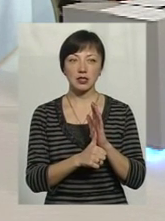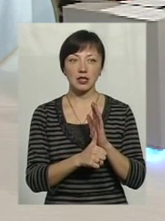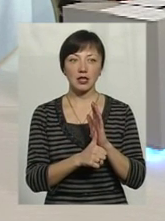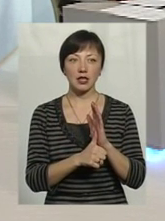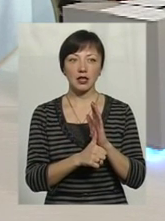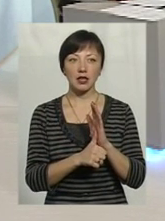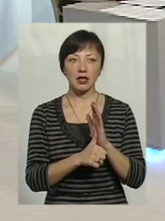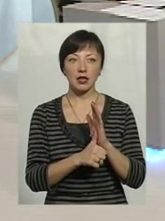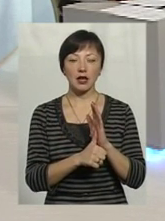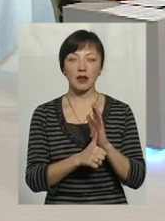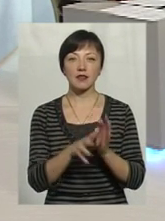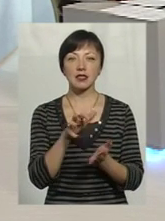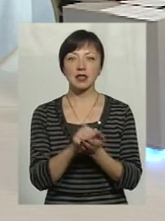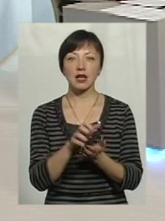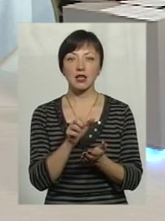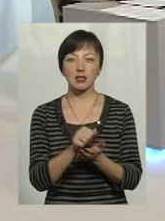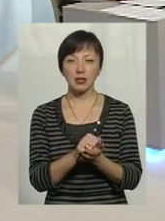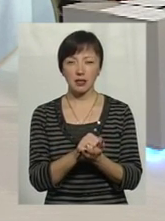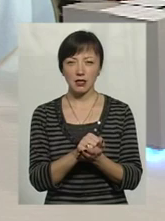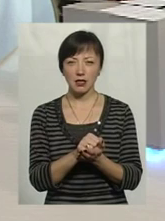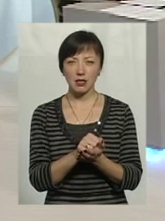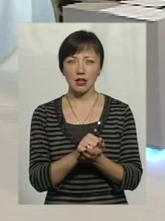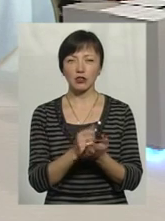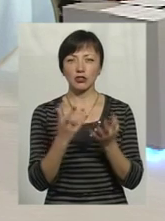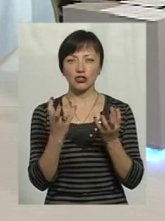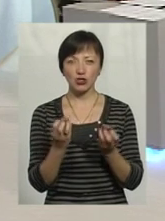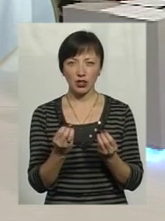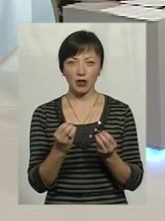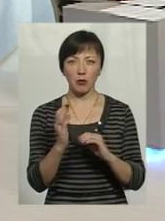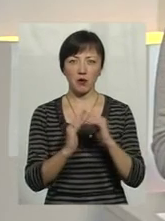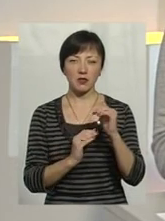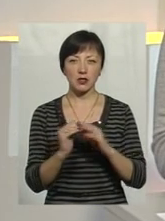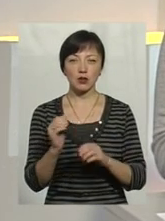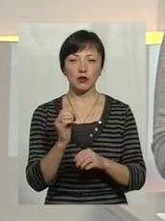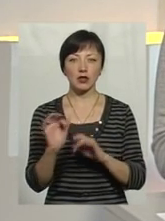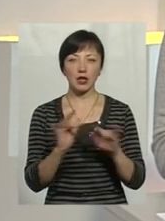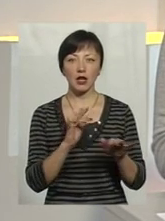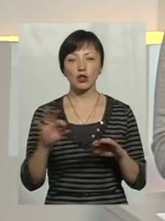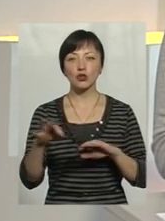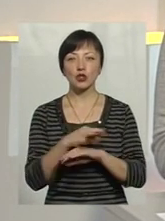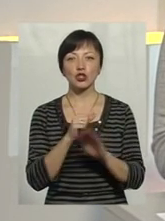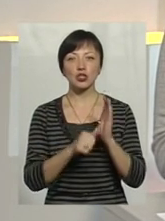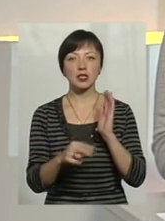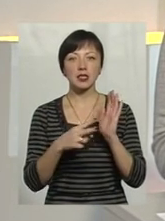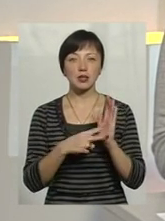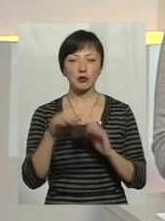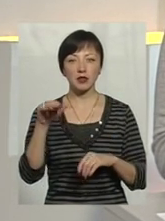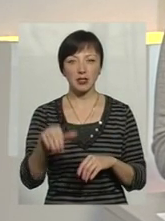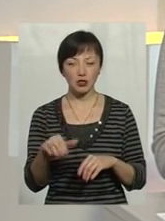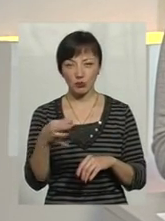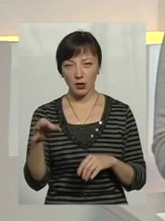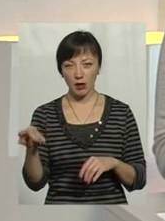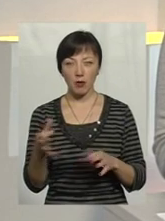зайняття незалежною професійною діяльністю. Дружина декларанта заробила 67 тисяч з хвостиком